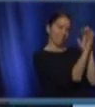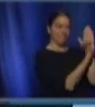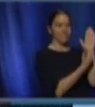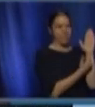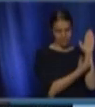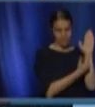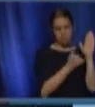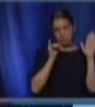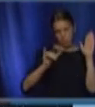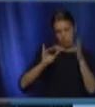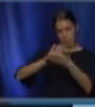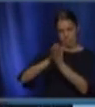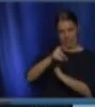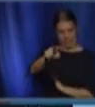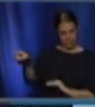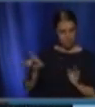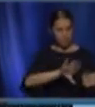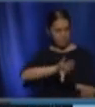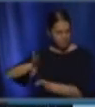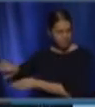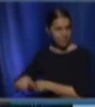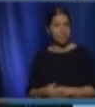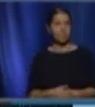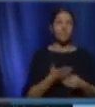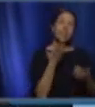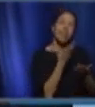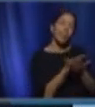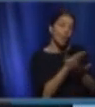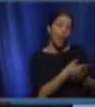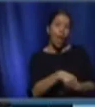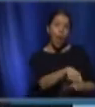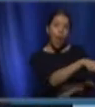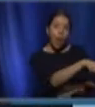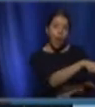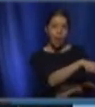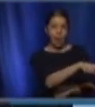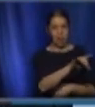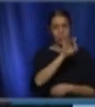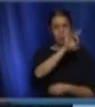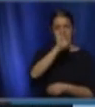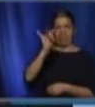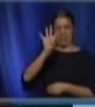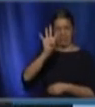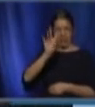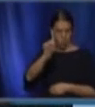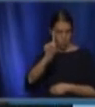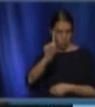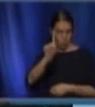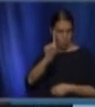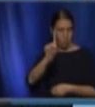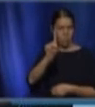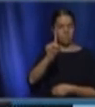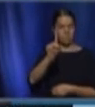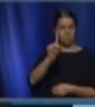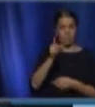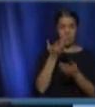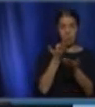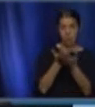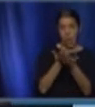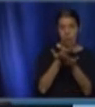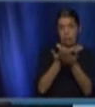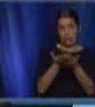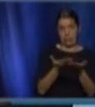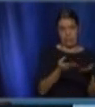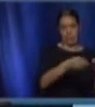881 classes de fermées. Donc, ça veut dire que ça se maintient encore là, entre 800 et